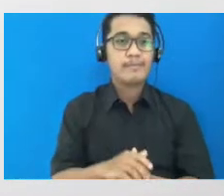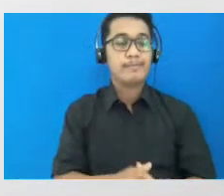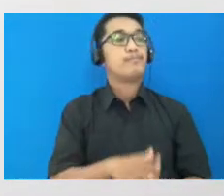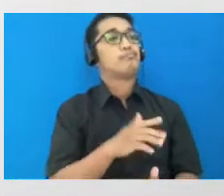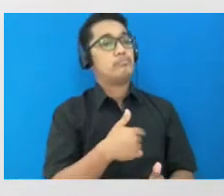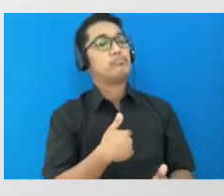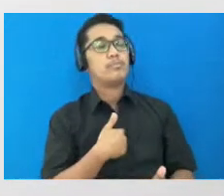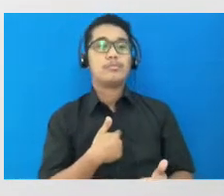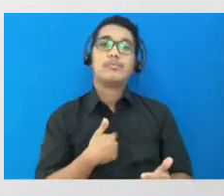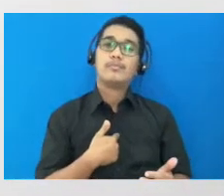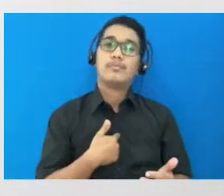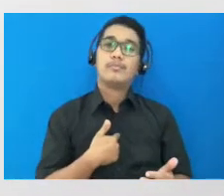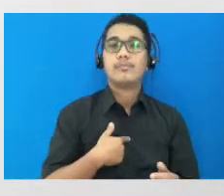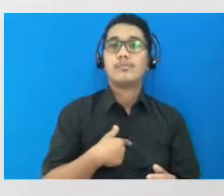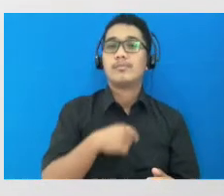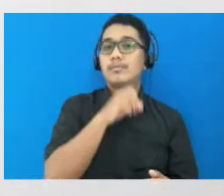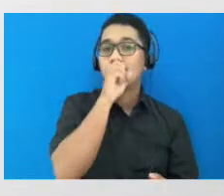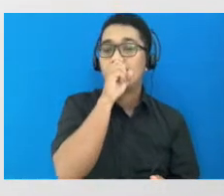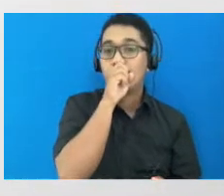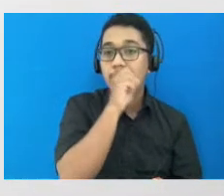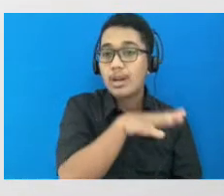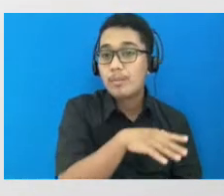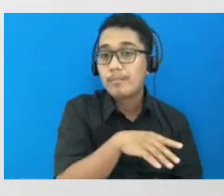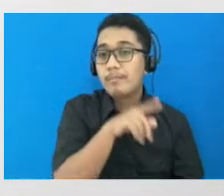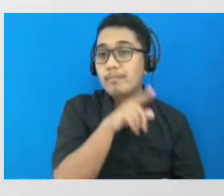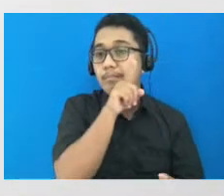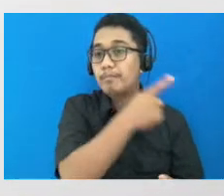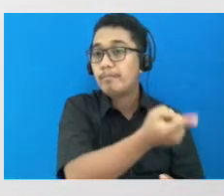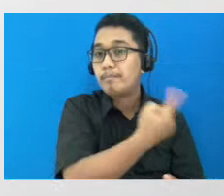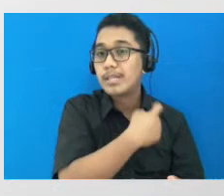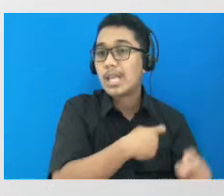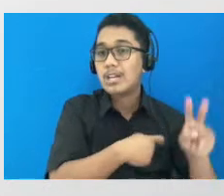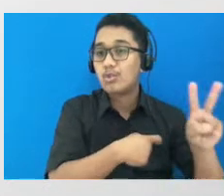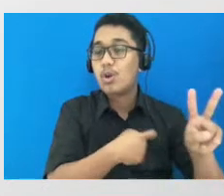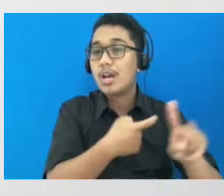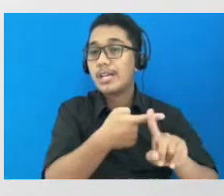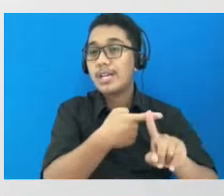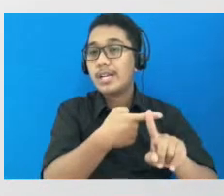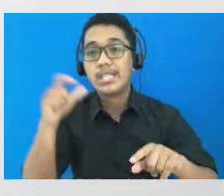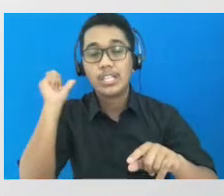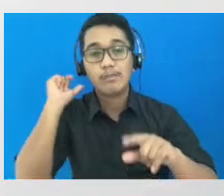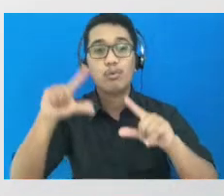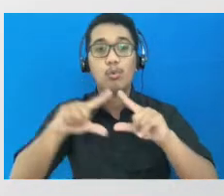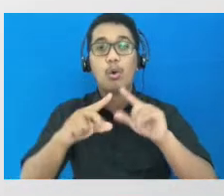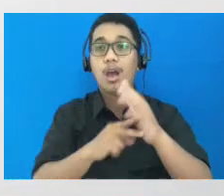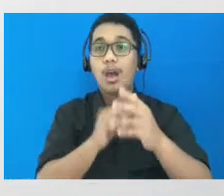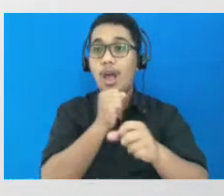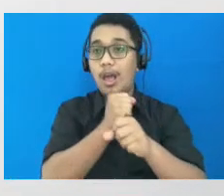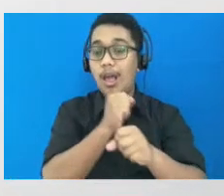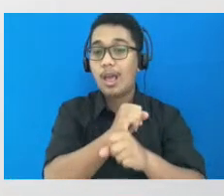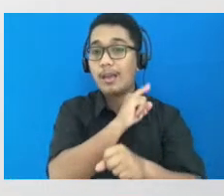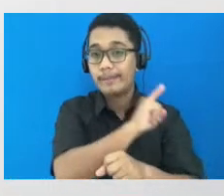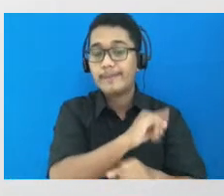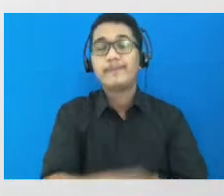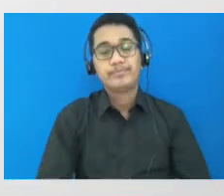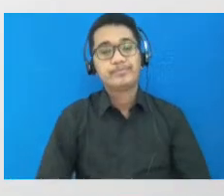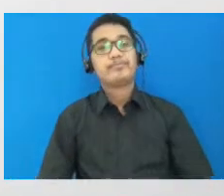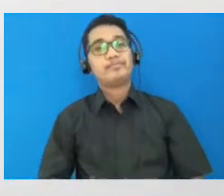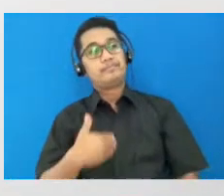saya juga mau sekalian menjawab pertanyaan yang kedua tadi dari siapa? Ibu Anggi Mamonto. Jadi menurut